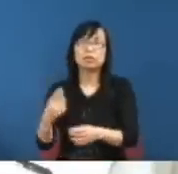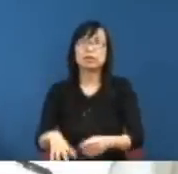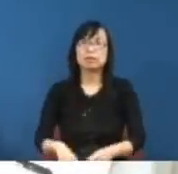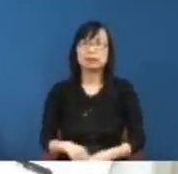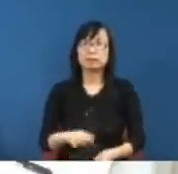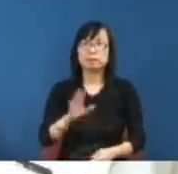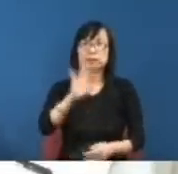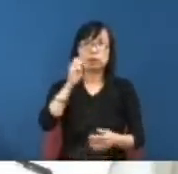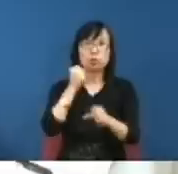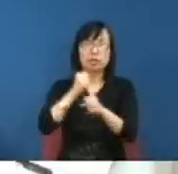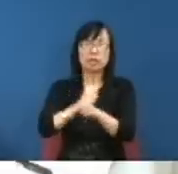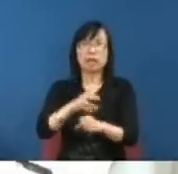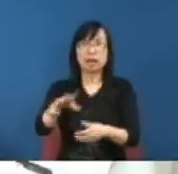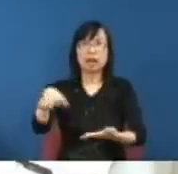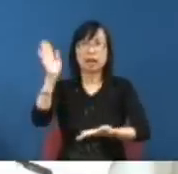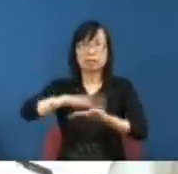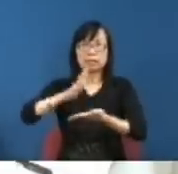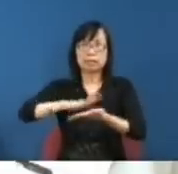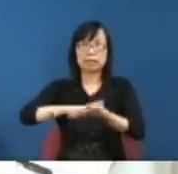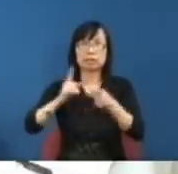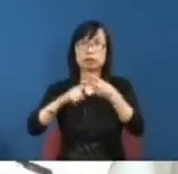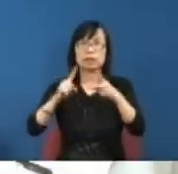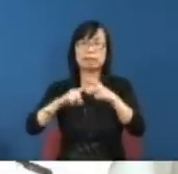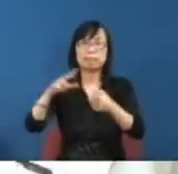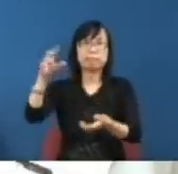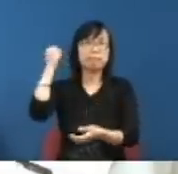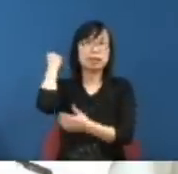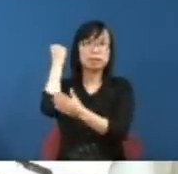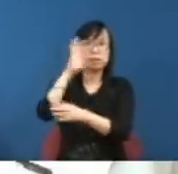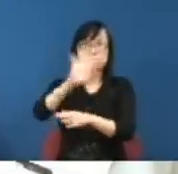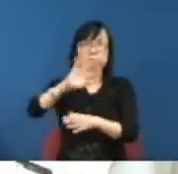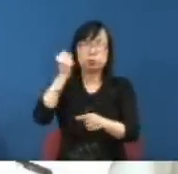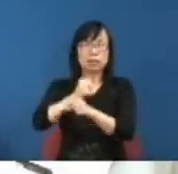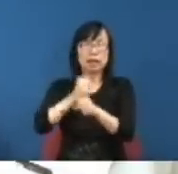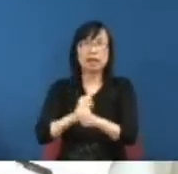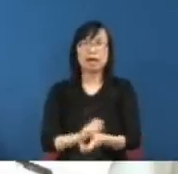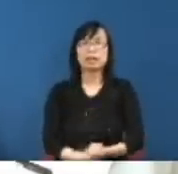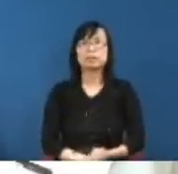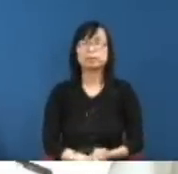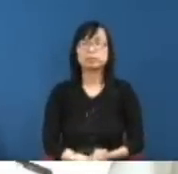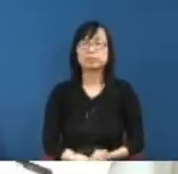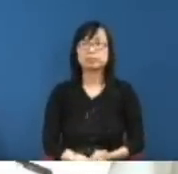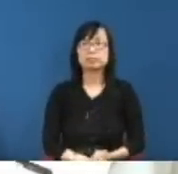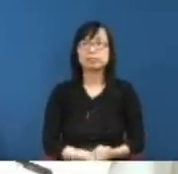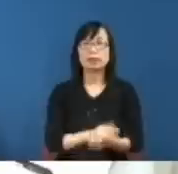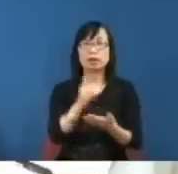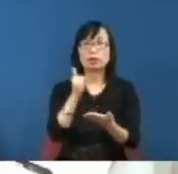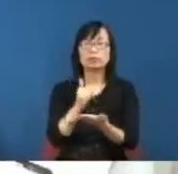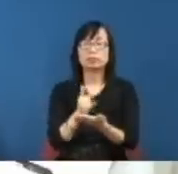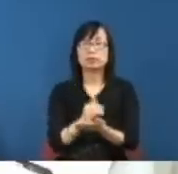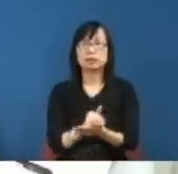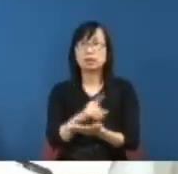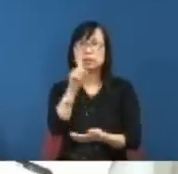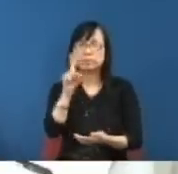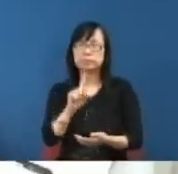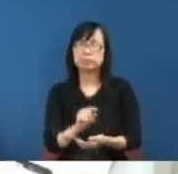及其他印刷工人罷工啊，呢、這個政府嘅僱員罷工咧，佢一路採咗鐵腕嘅政策。佢哋